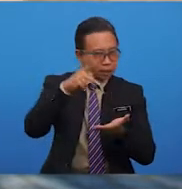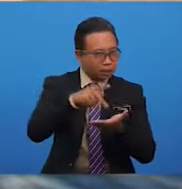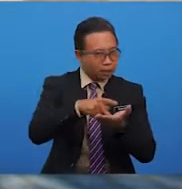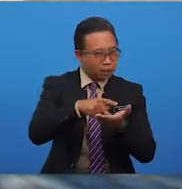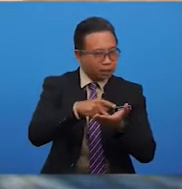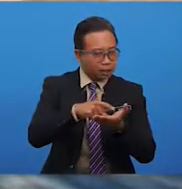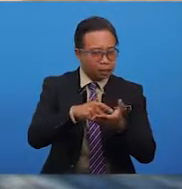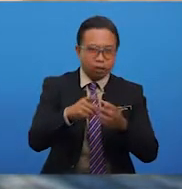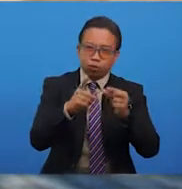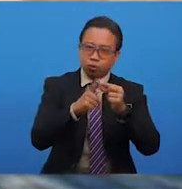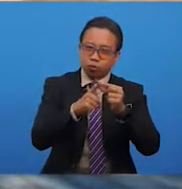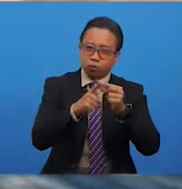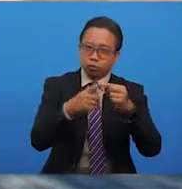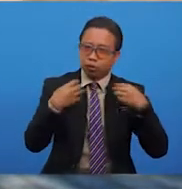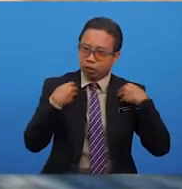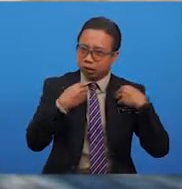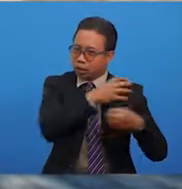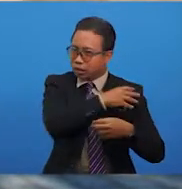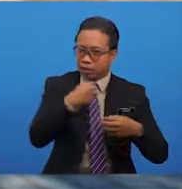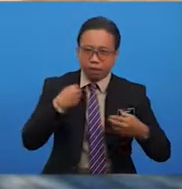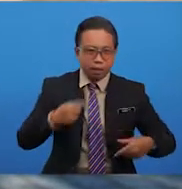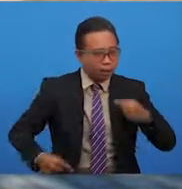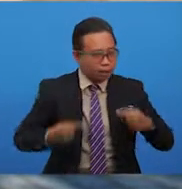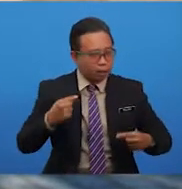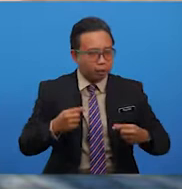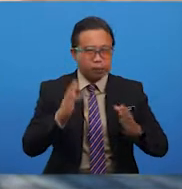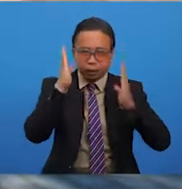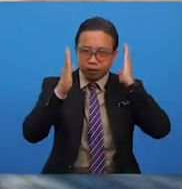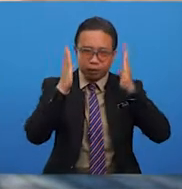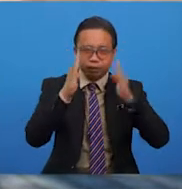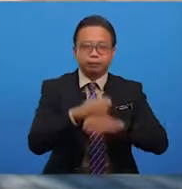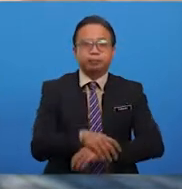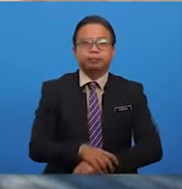unsur bunyi dan gaya bahasa dalam sesebuah puisi.